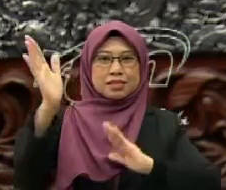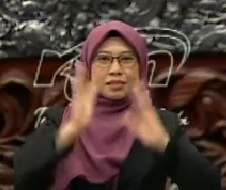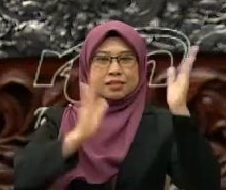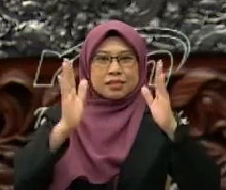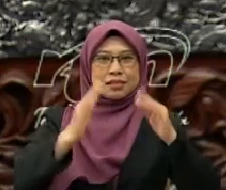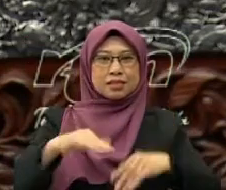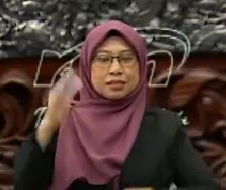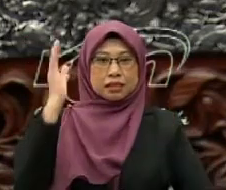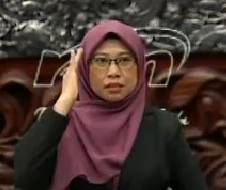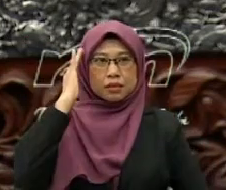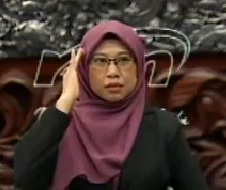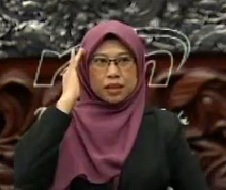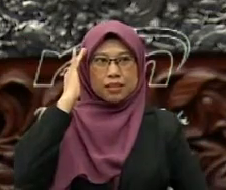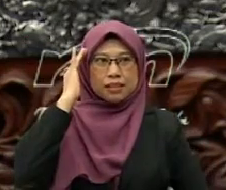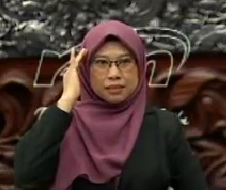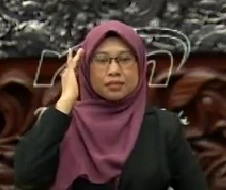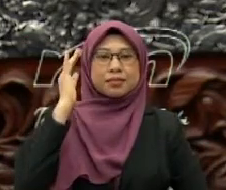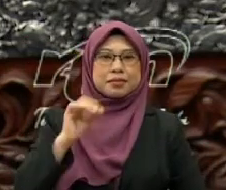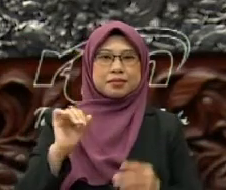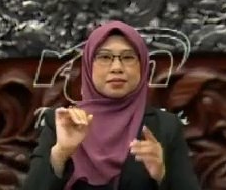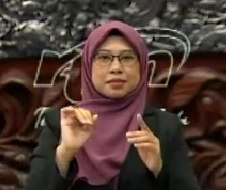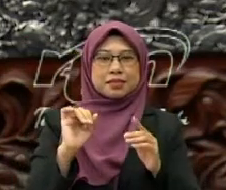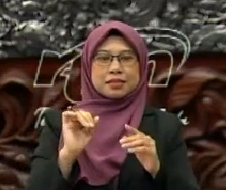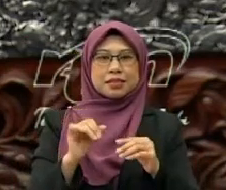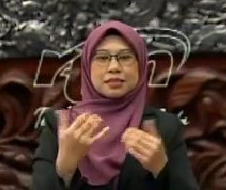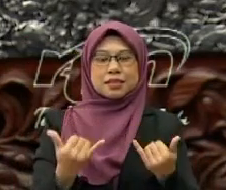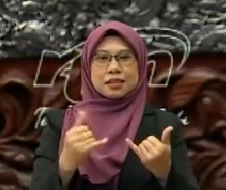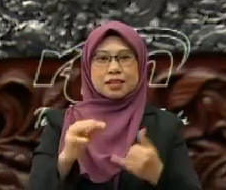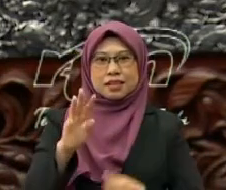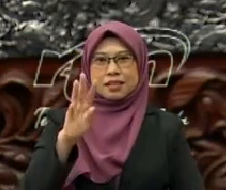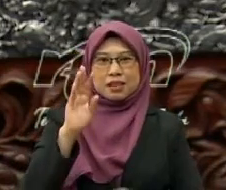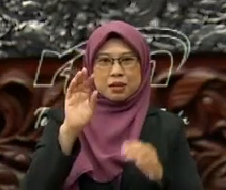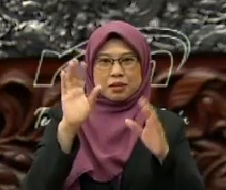menjangkaukan keadaan cuaca sepanjang musim